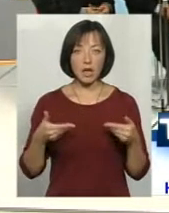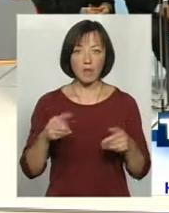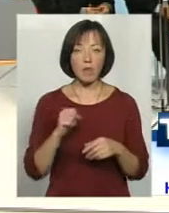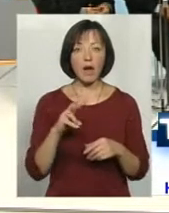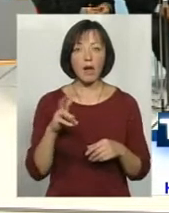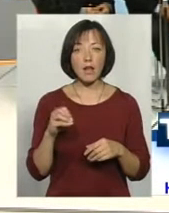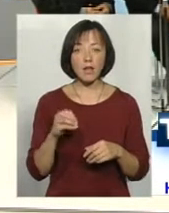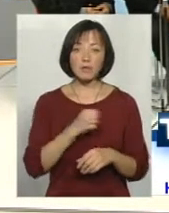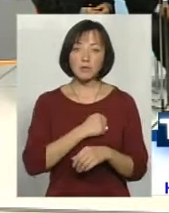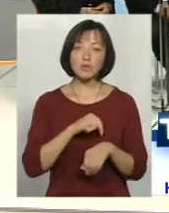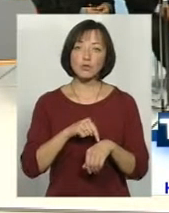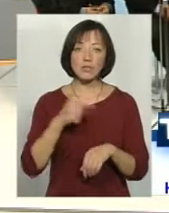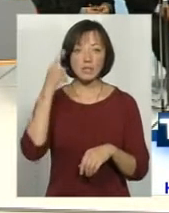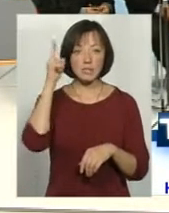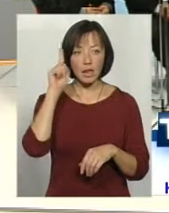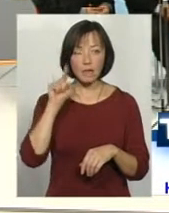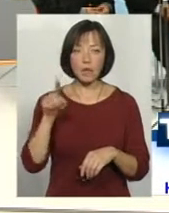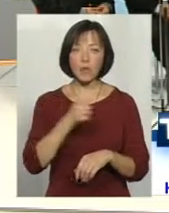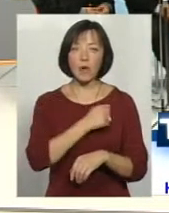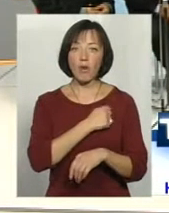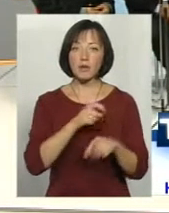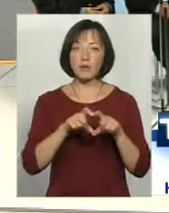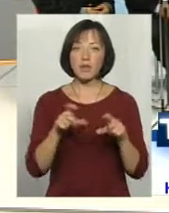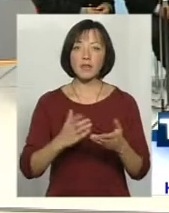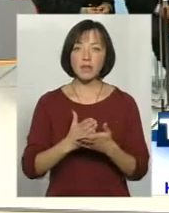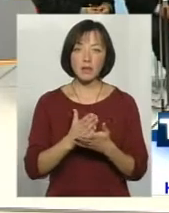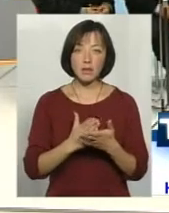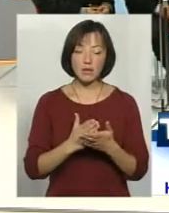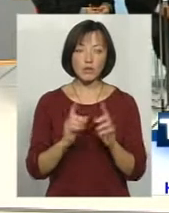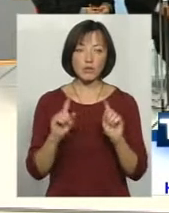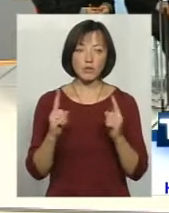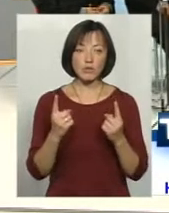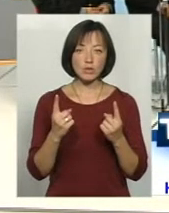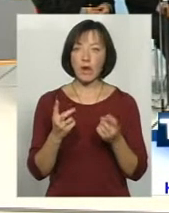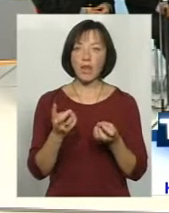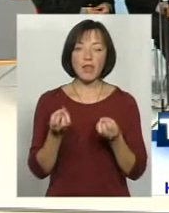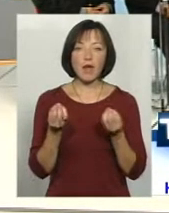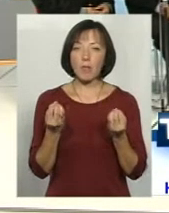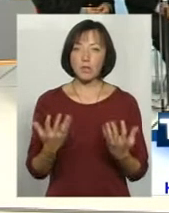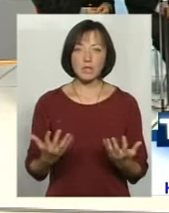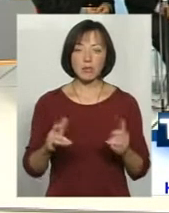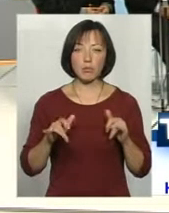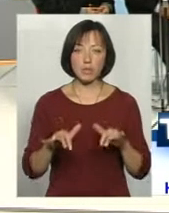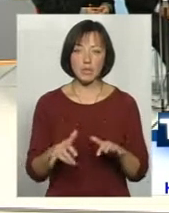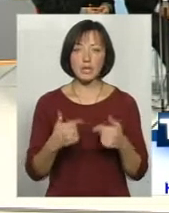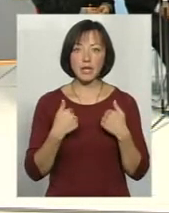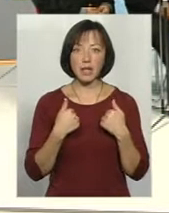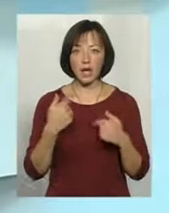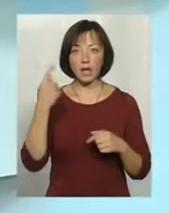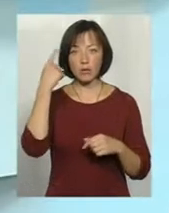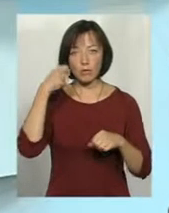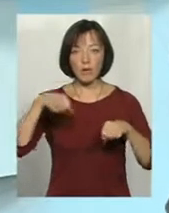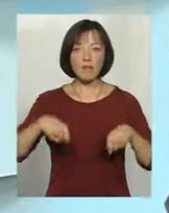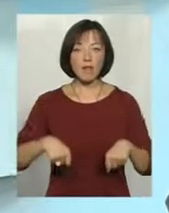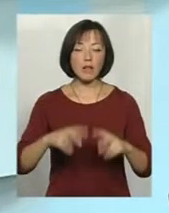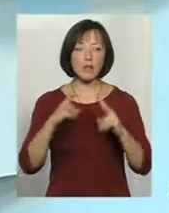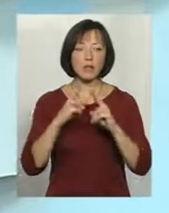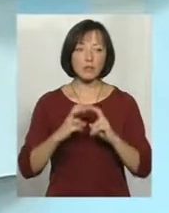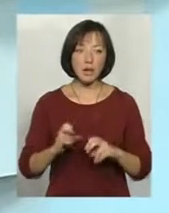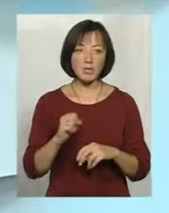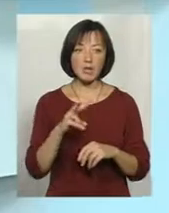і співчуваємо. Ми знаємо, що в тому госпіталі ветеранів проходять дуже непрості процеси. Я думаю, що влада розбереться.